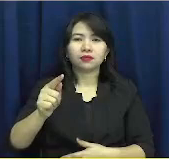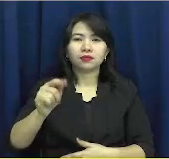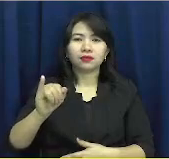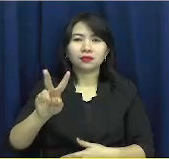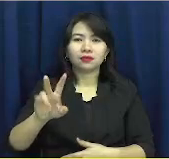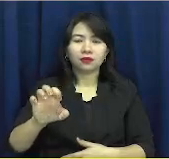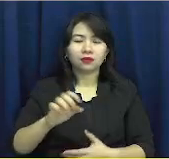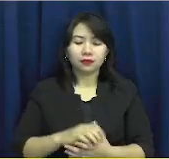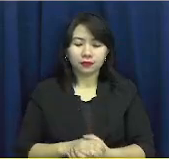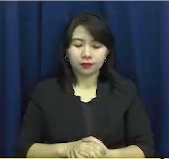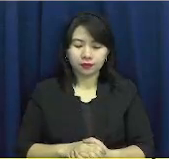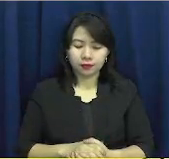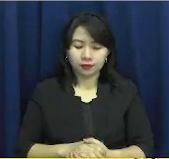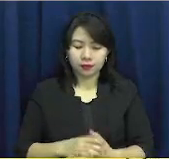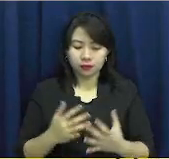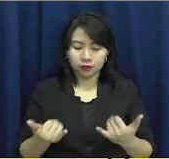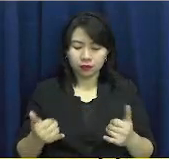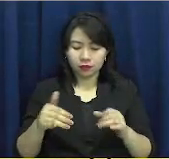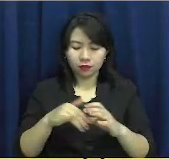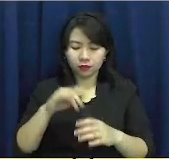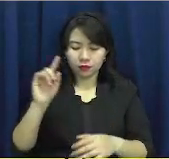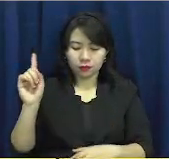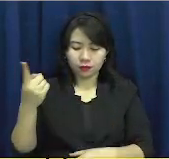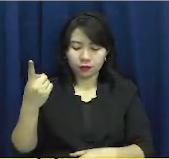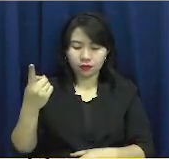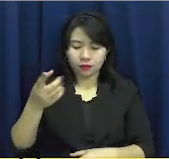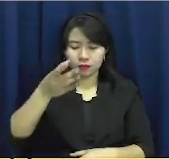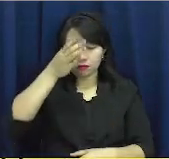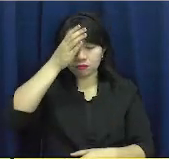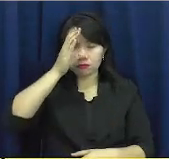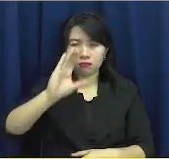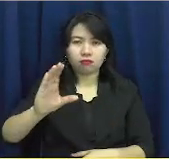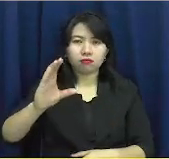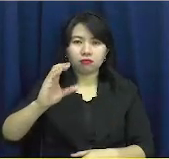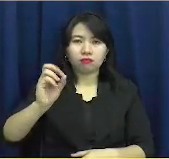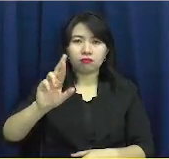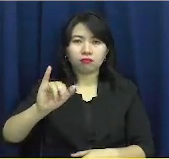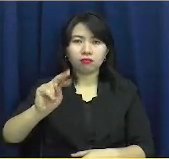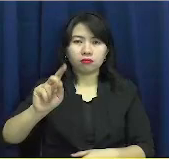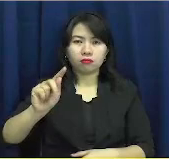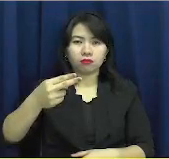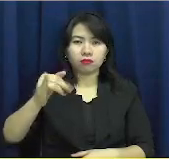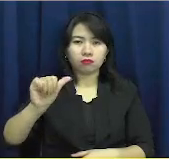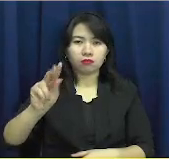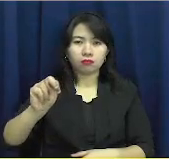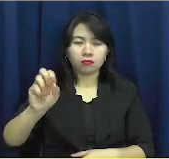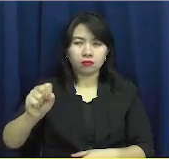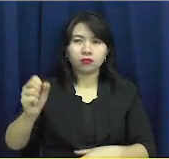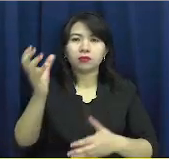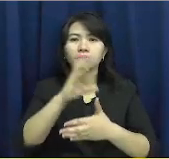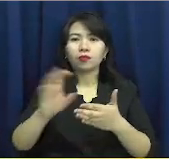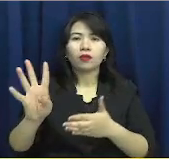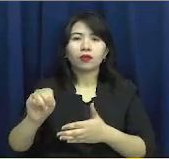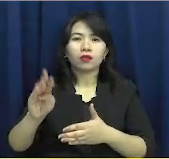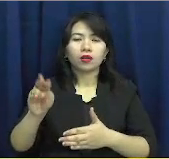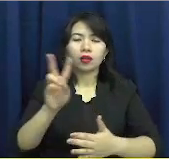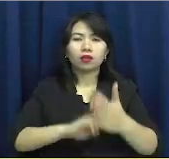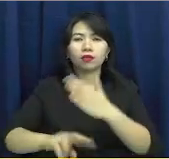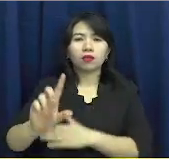Maliwanag po dito sa book of 1 Corinthians. Okay? Sa book of 1 Corinthians, chapter 14, verse number 20. Napakaganda